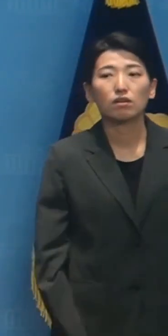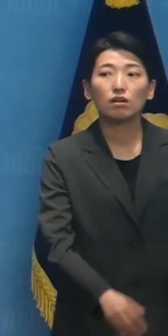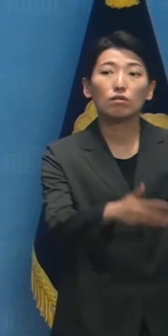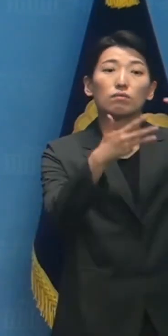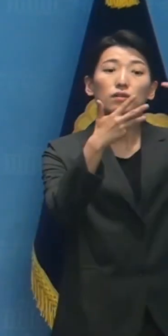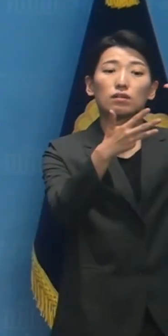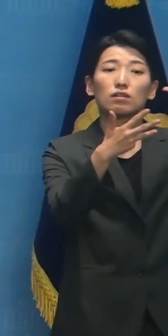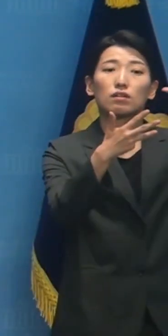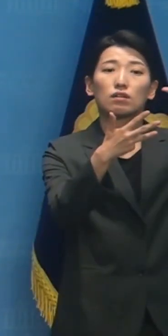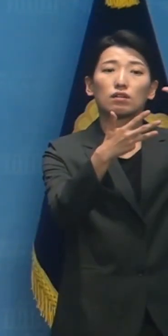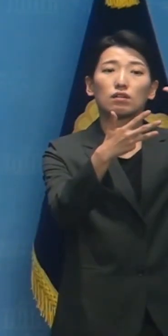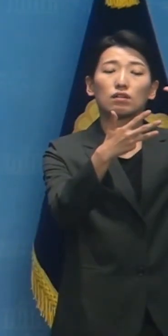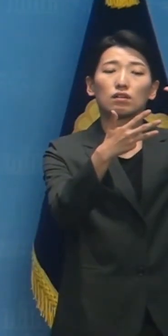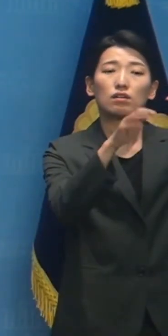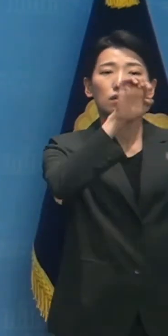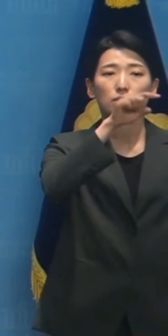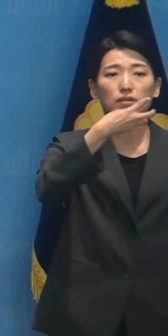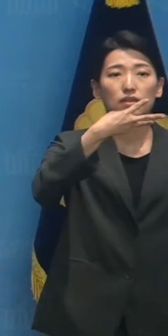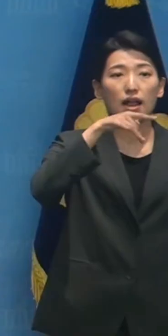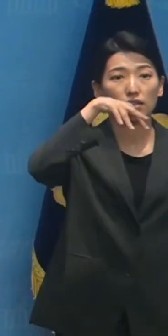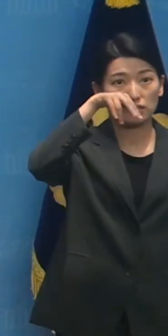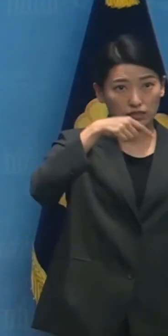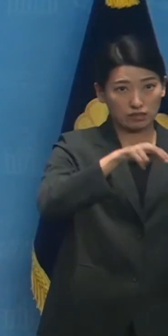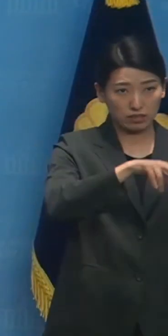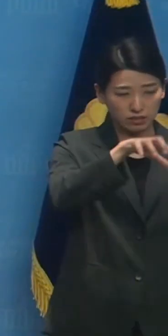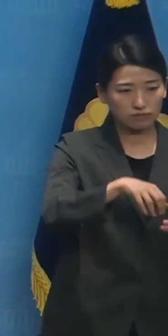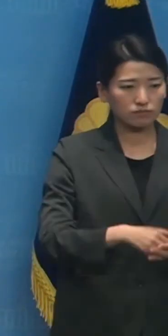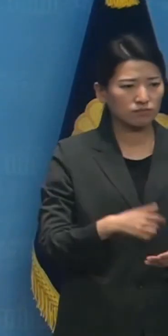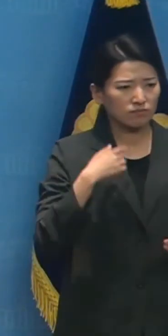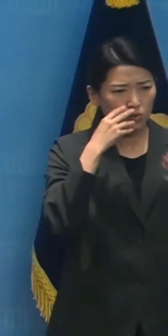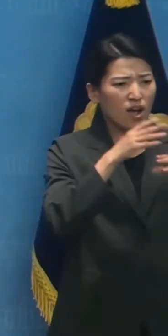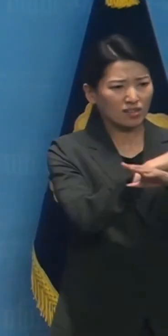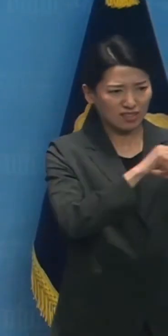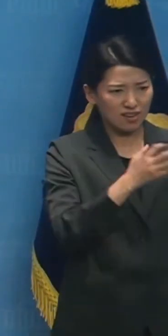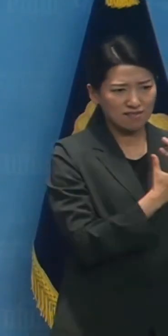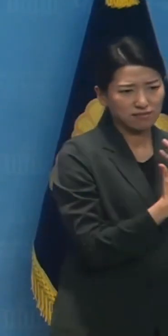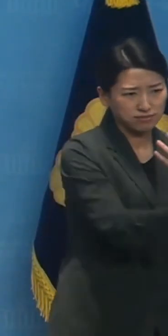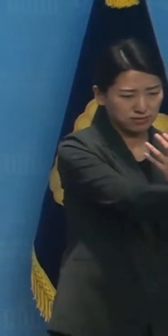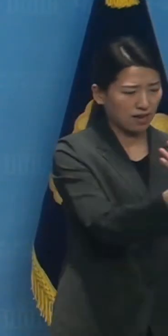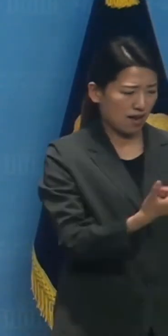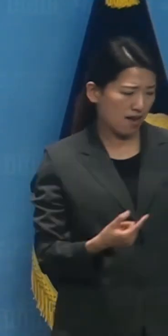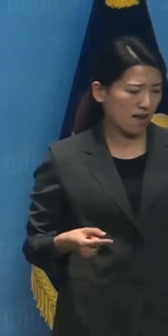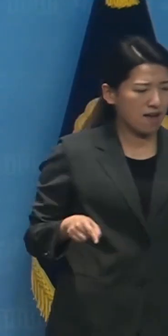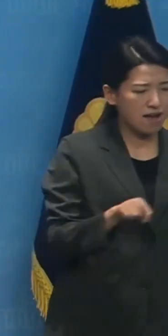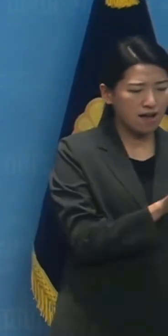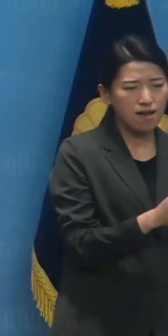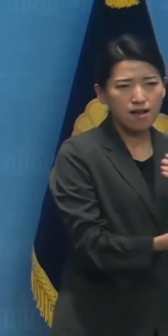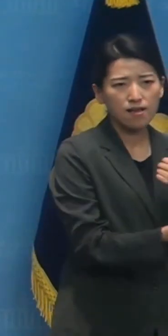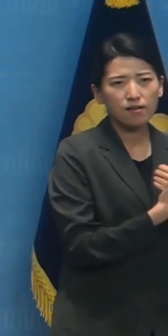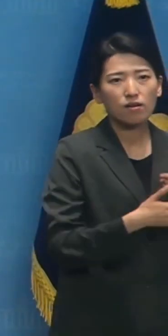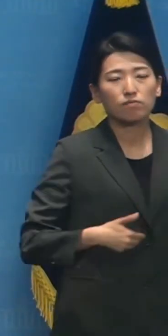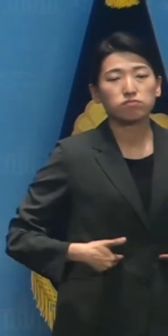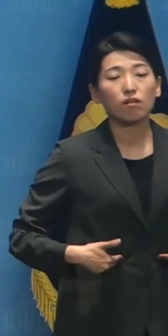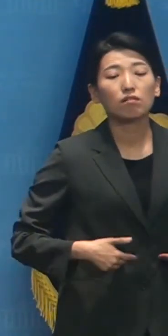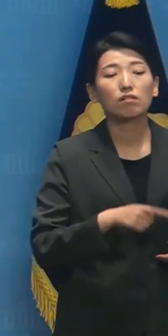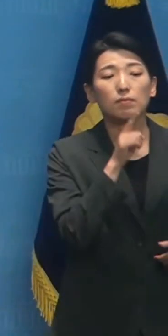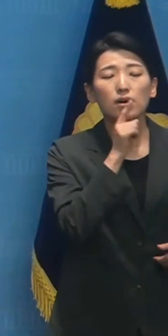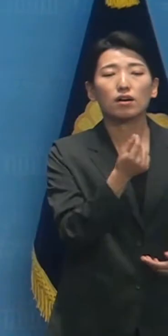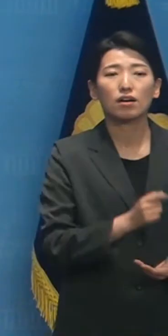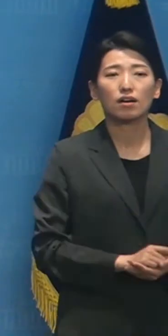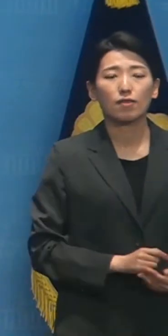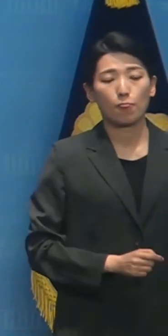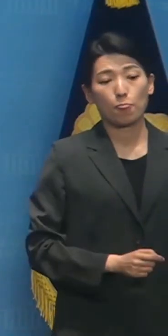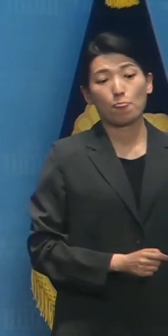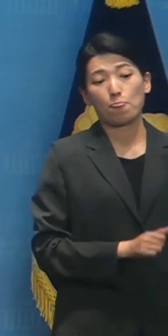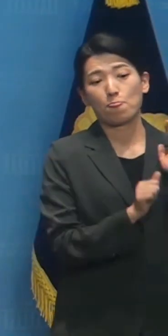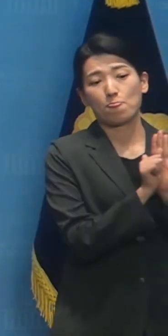8일 프레스센터에서 광장 세력과도 손잡아야 한다는 식으로 정광훈을 두둔해 왔습니다. 자신이